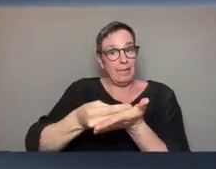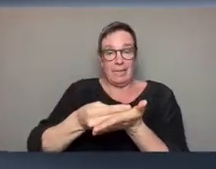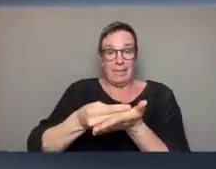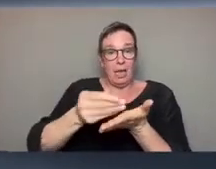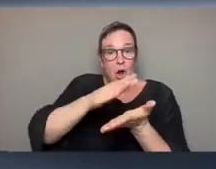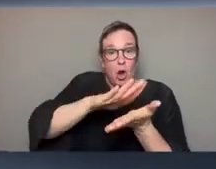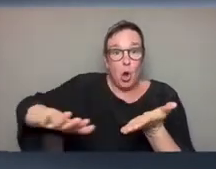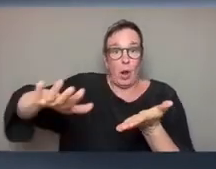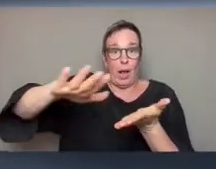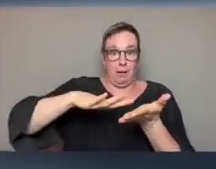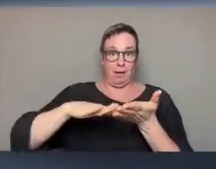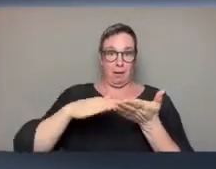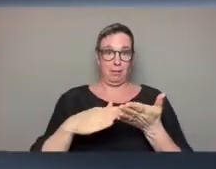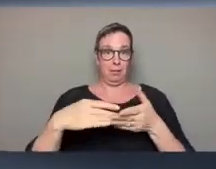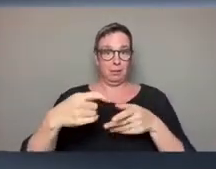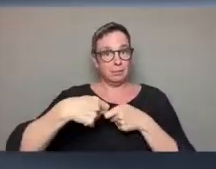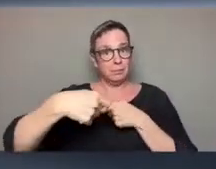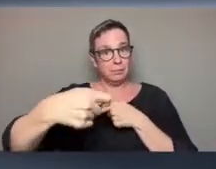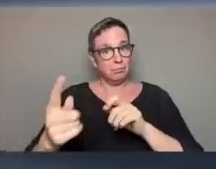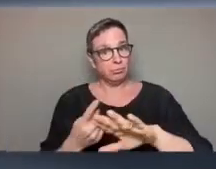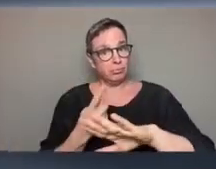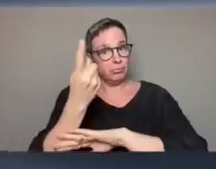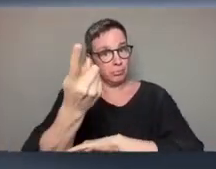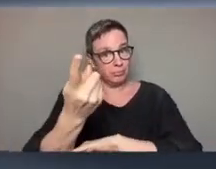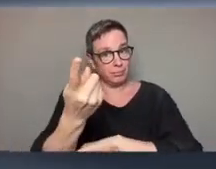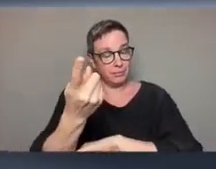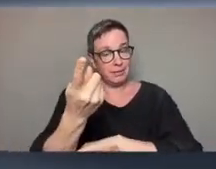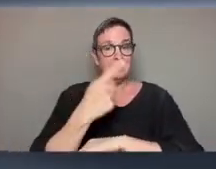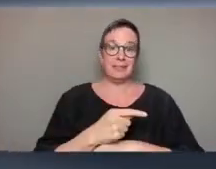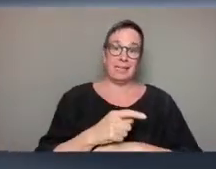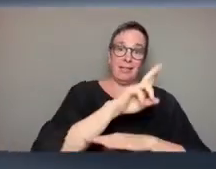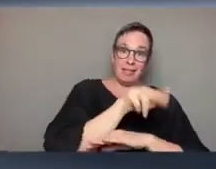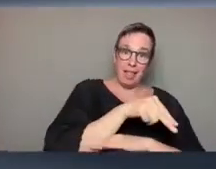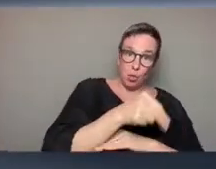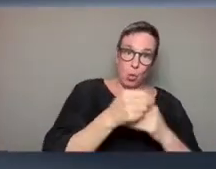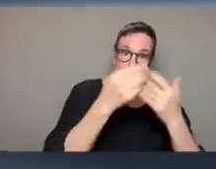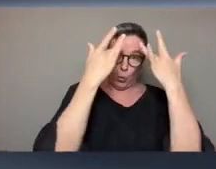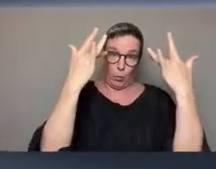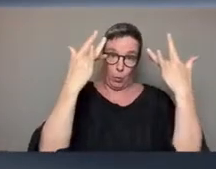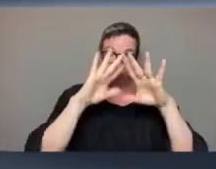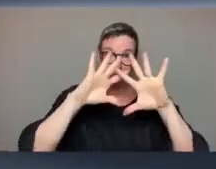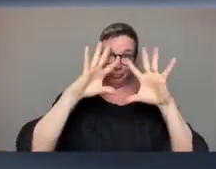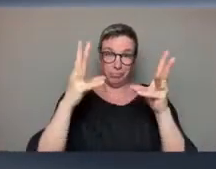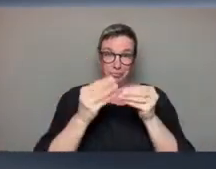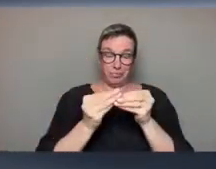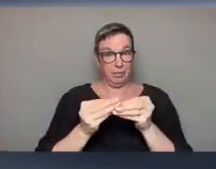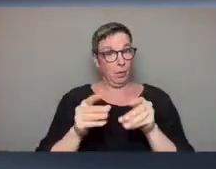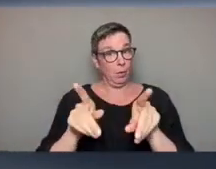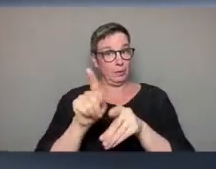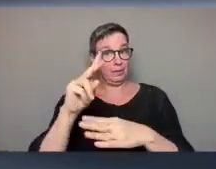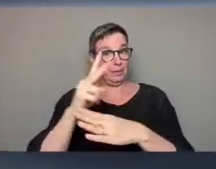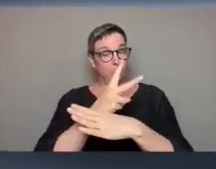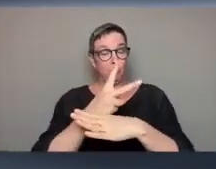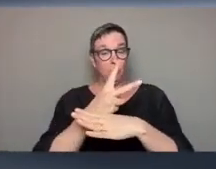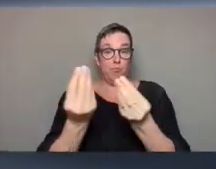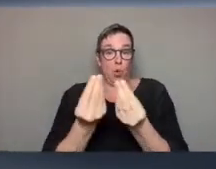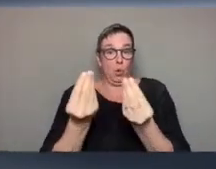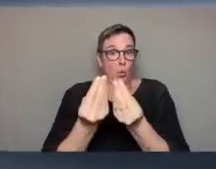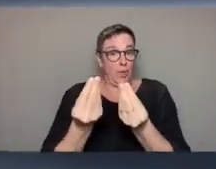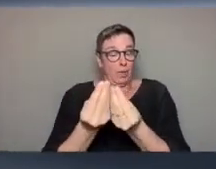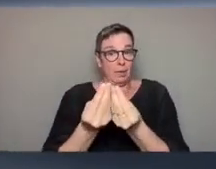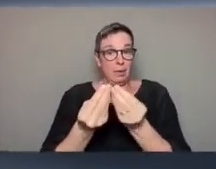le tourisme proche de la nature et de la culture, et aussi avec des produits régionaux